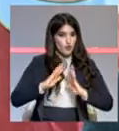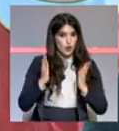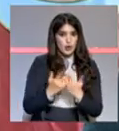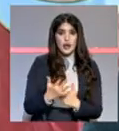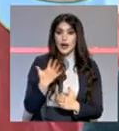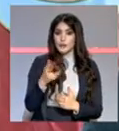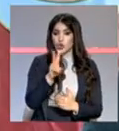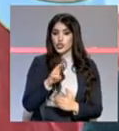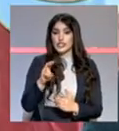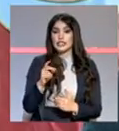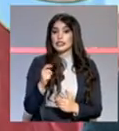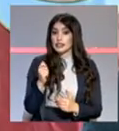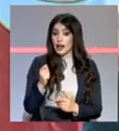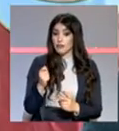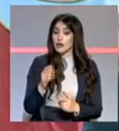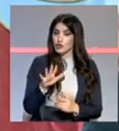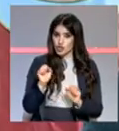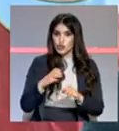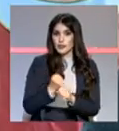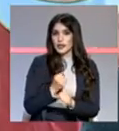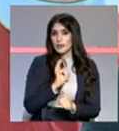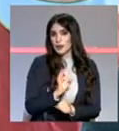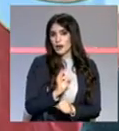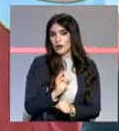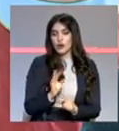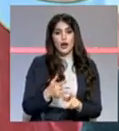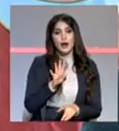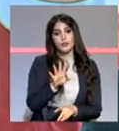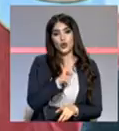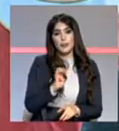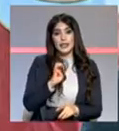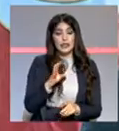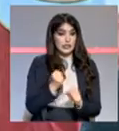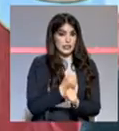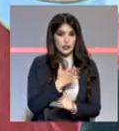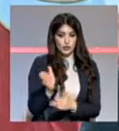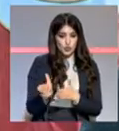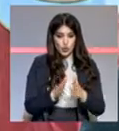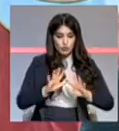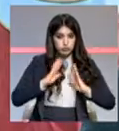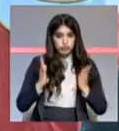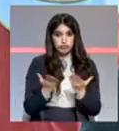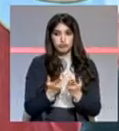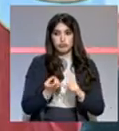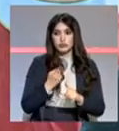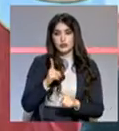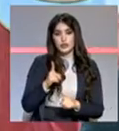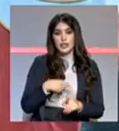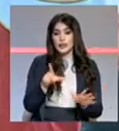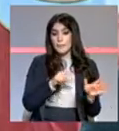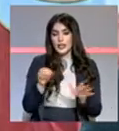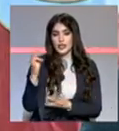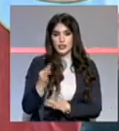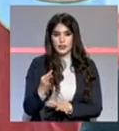هو 25 دينار للطرناطة، وهامش ربح على مستوى التفصيل اللي هو 45 دينار، معناها الهامش الجملي للتوزيع هامش الربح 70